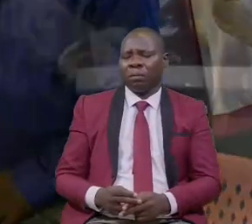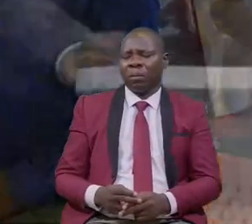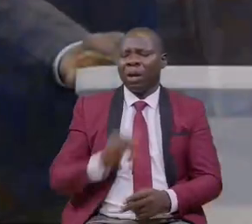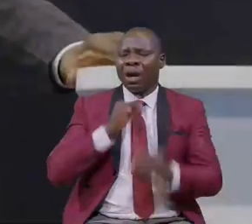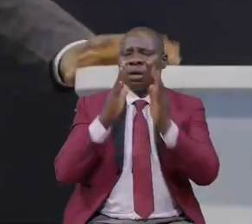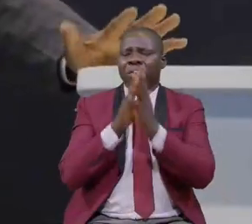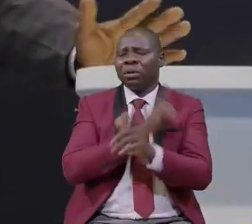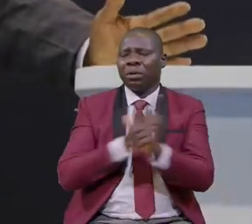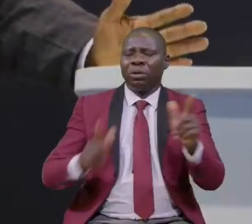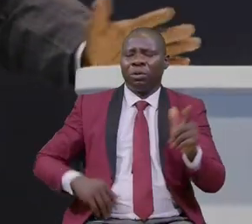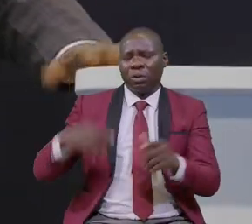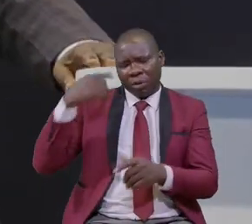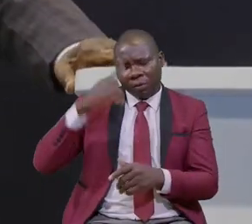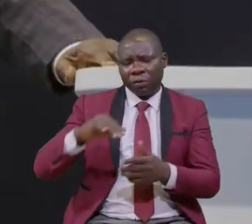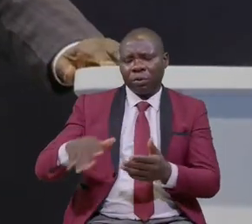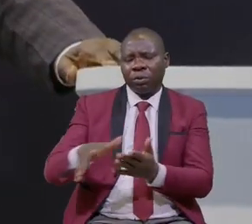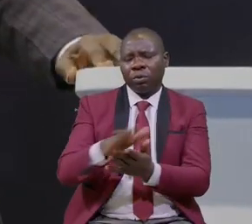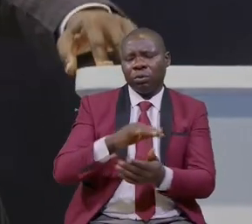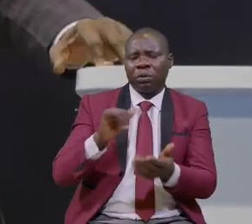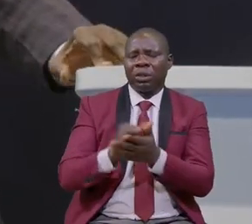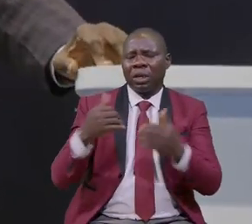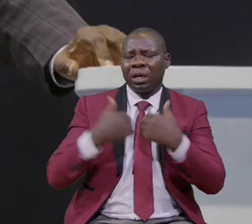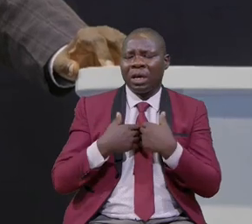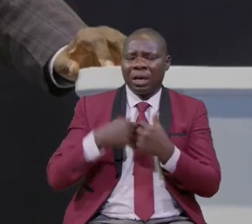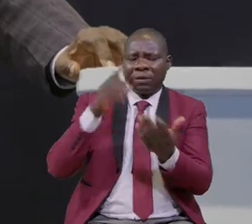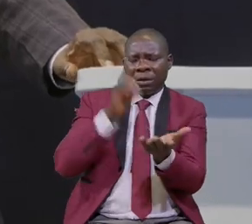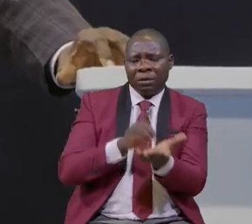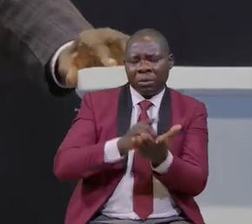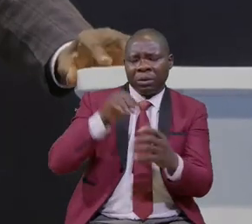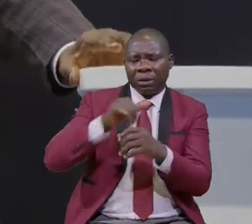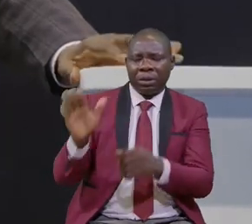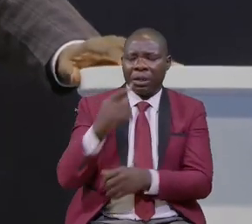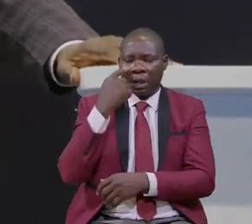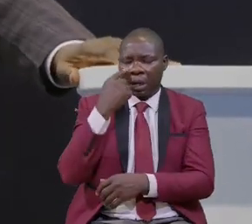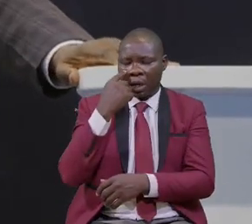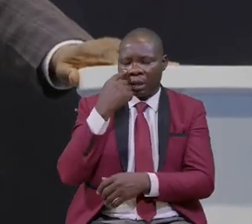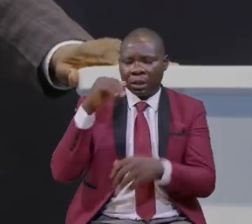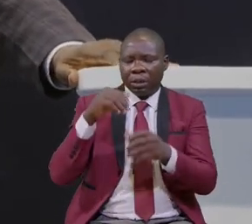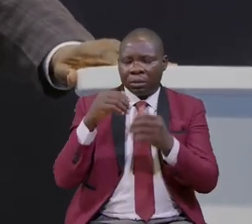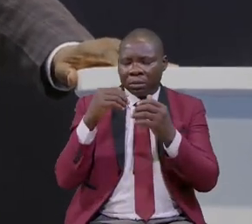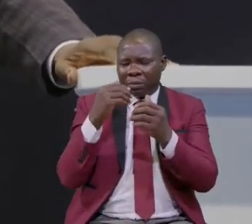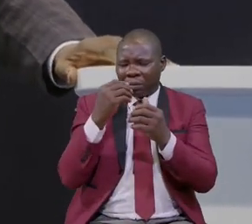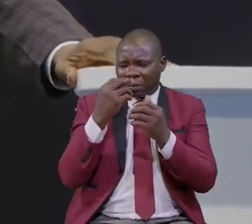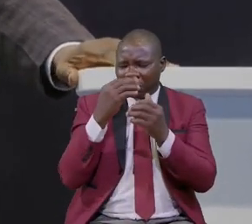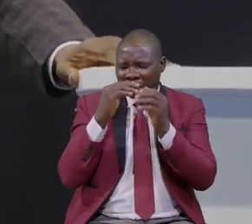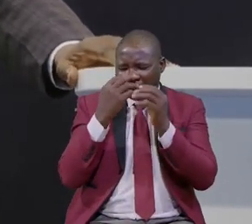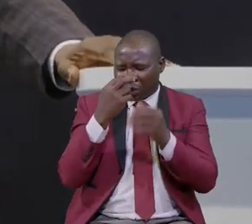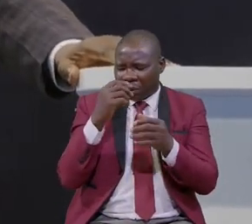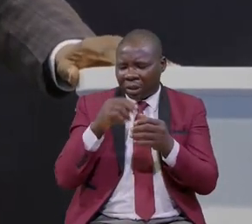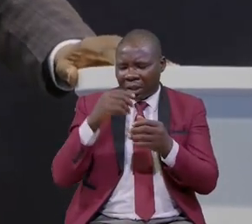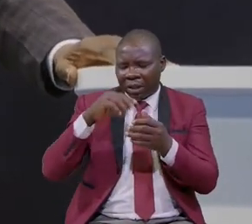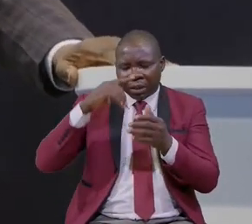Je prie, Seigneur, pour ceux qui ont des problèmes visuels, oculaires,